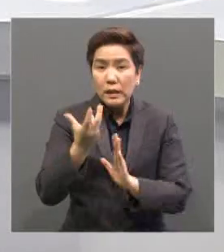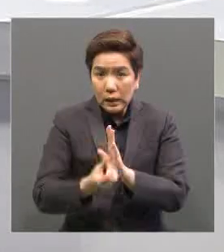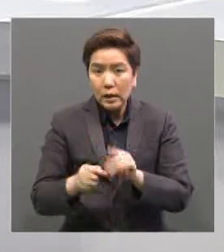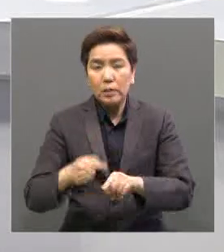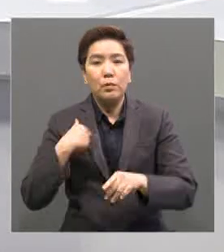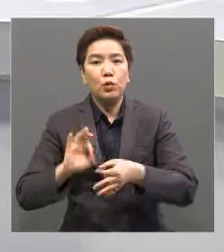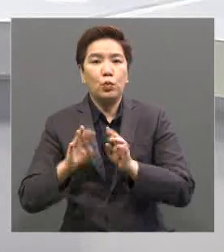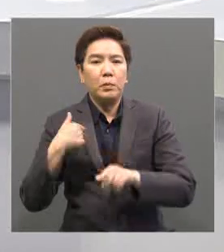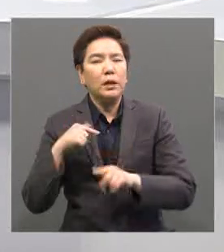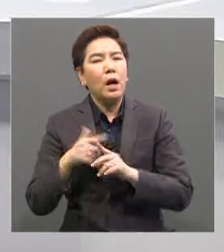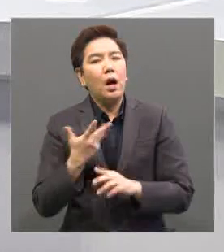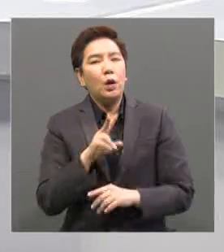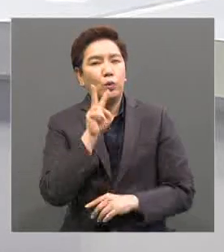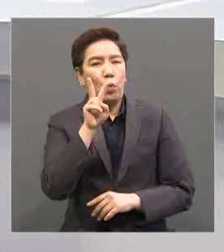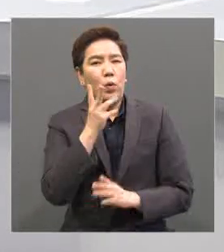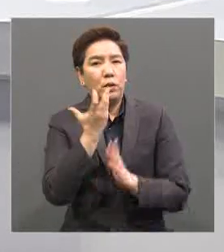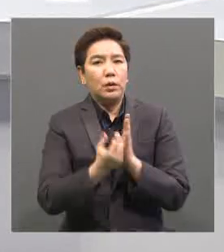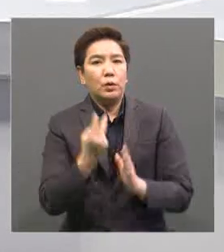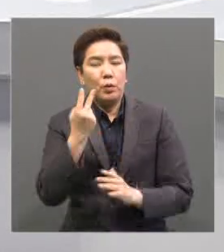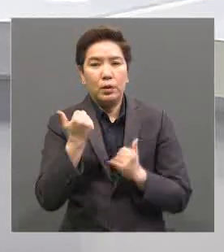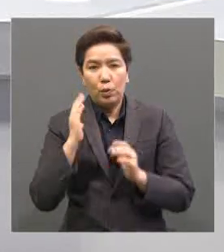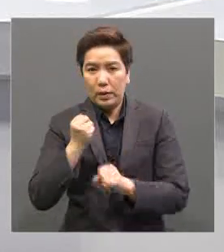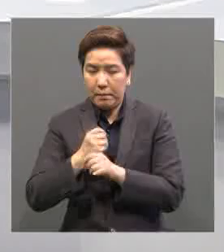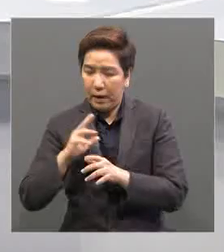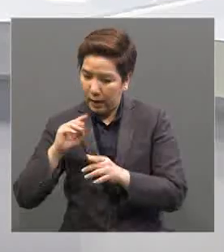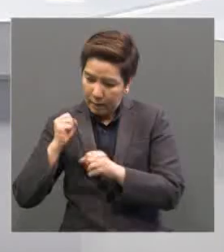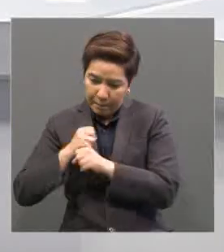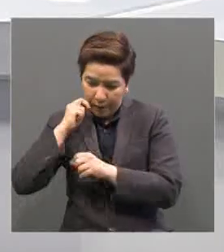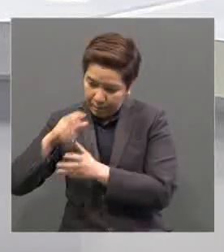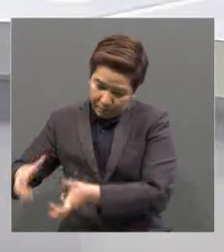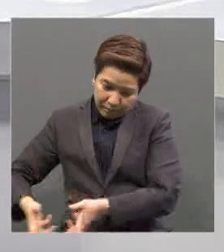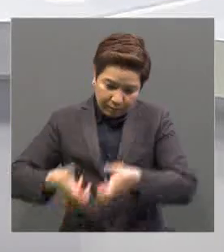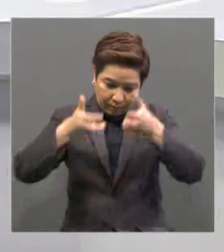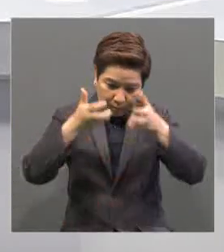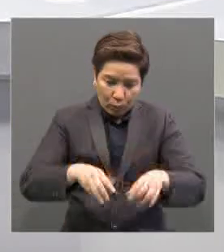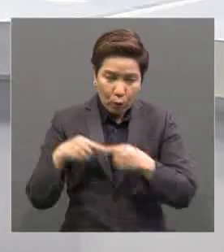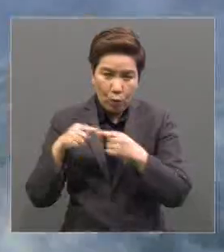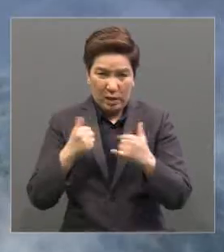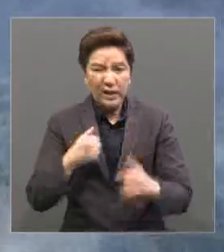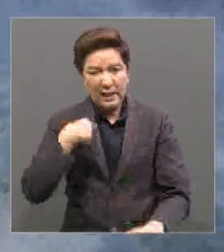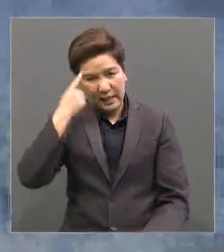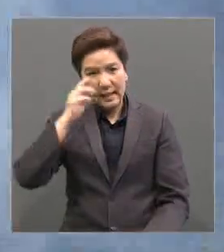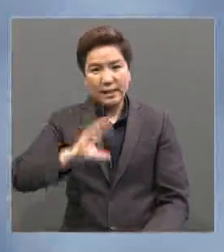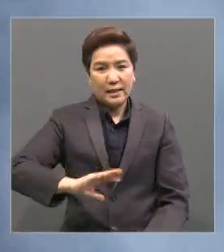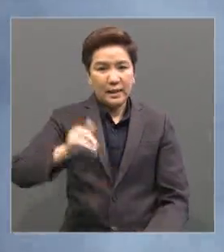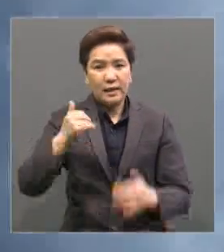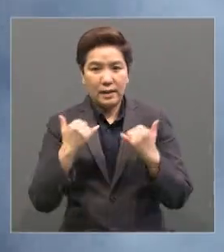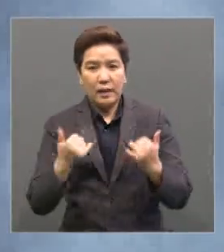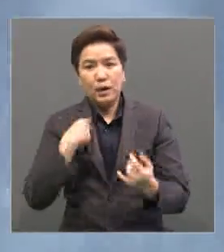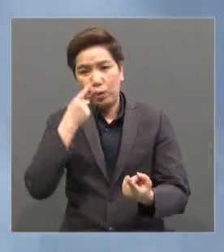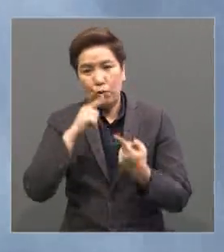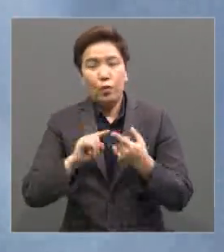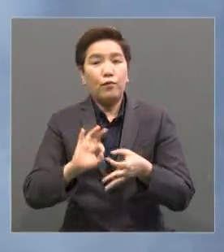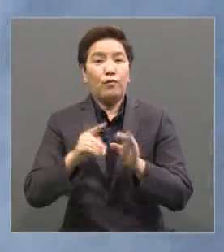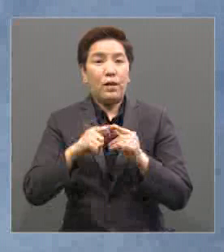ดที่มีไฟอยู่บ้างประมาณ2จุดด้วยกันนะฮะเจ้าหน้าที่ก็เลยต้องมีการเร่งทิ้งน้ำดับไฟต่อเนื่องเชื่อว่าสถานการณ์น่าจะดีขึ้นโดยเร็วสถานการณ์